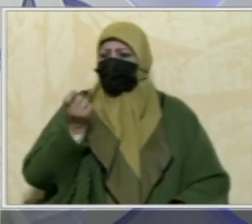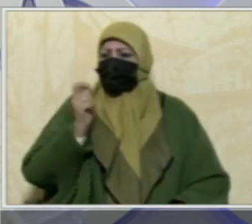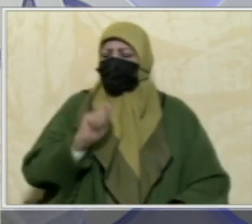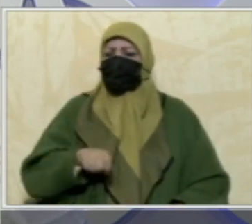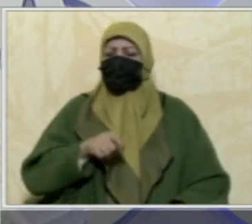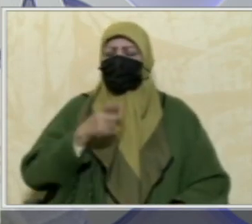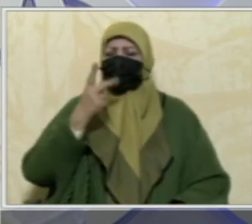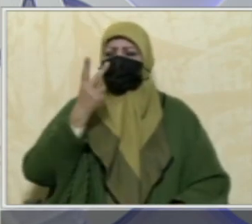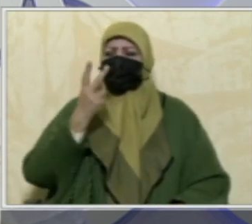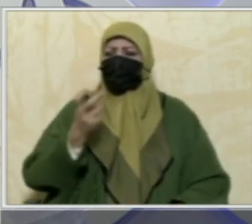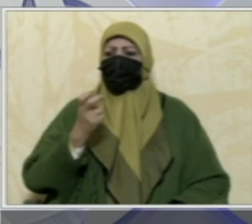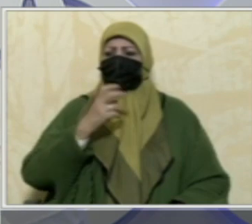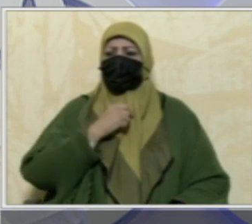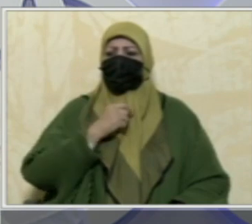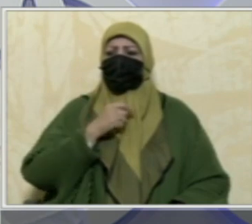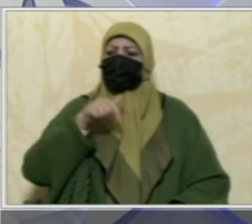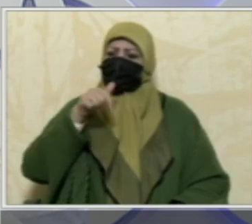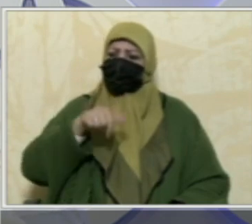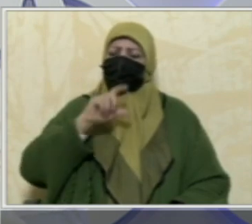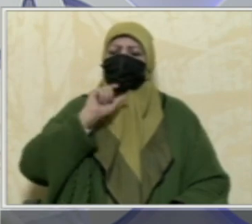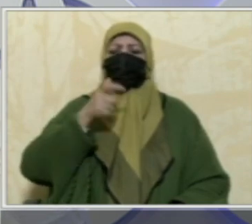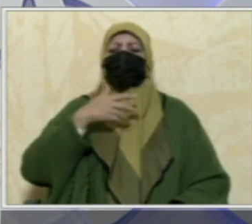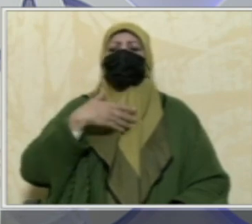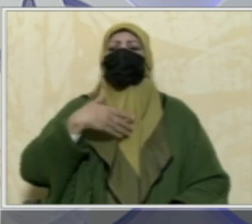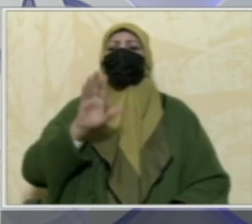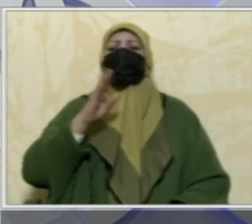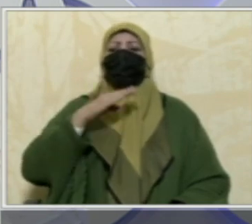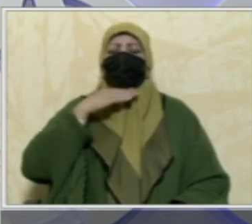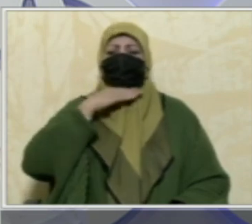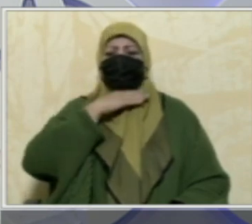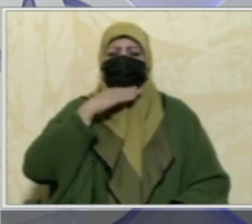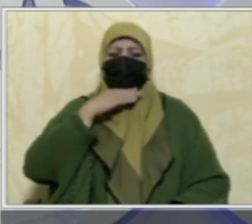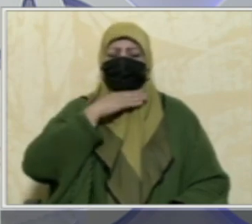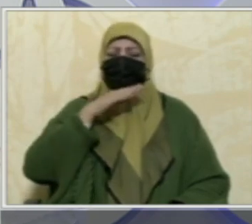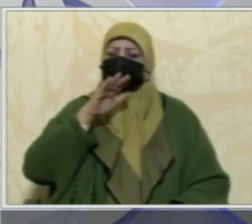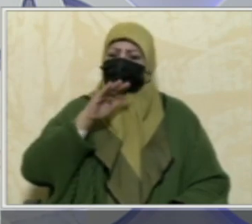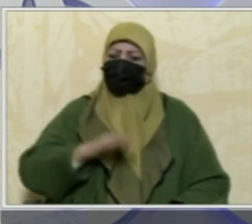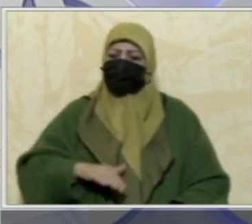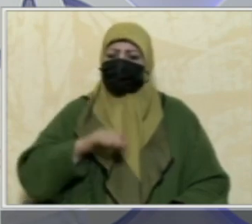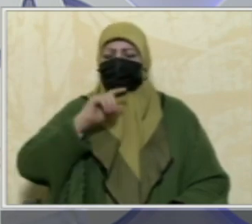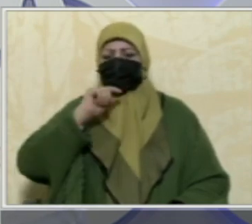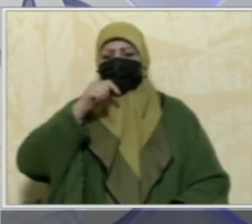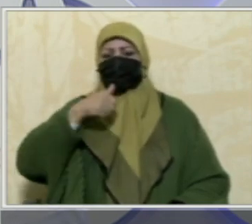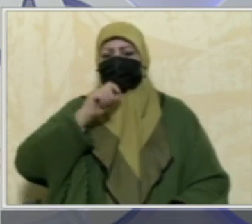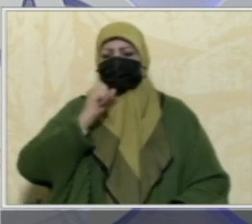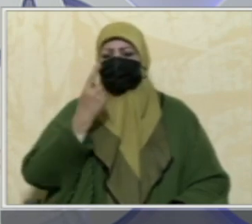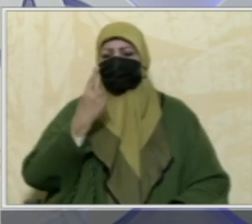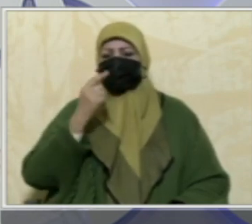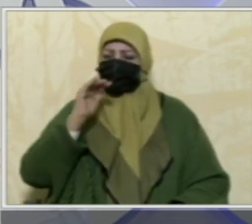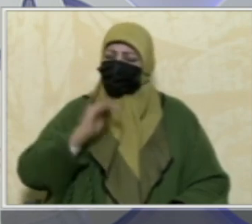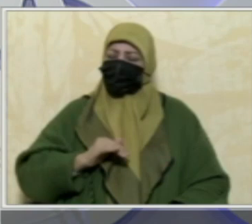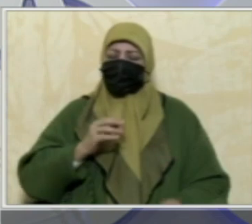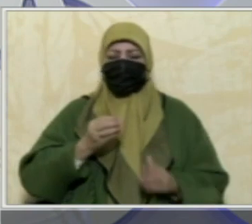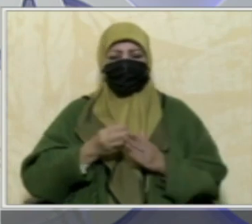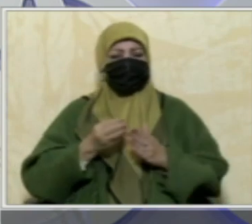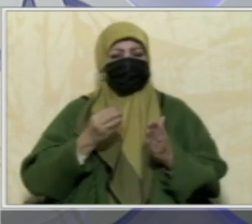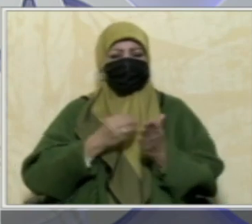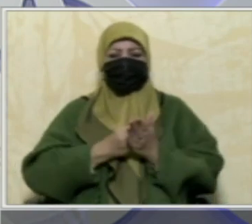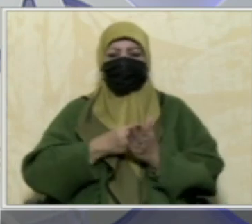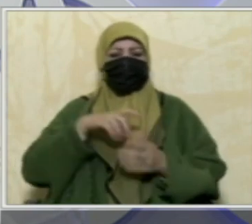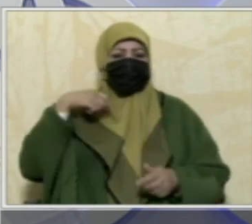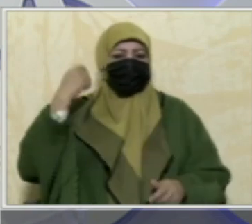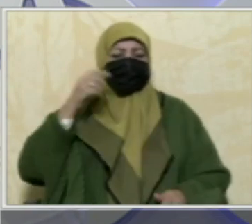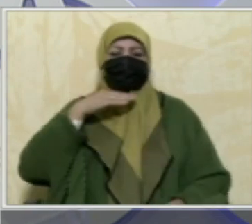المهم اقل من سته اشهر ولو بيوم لا تضحي به كذلك العيوب الخفيفه لا